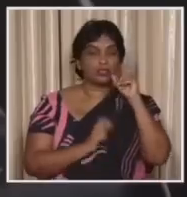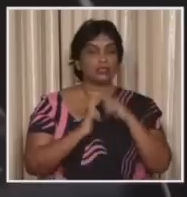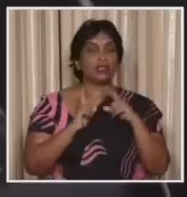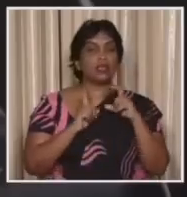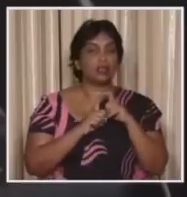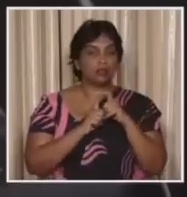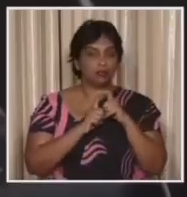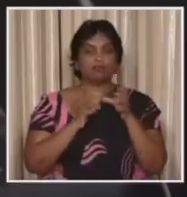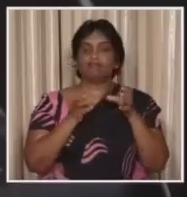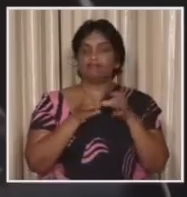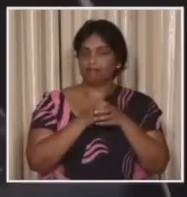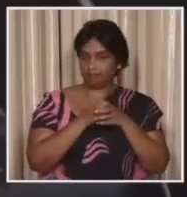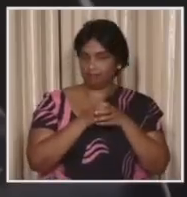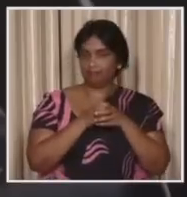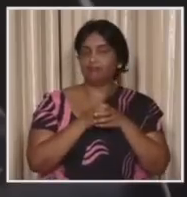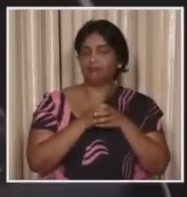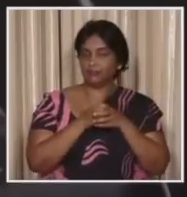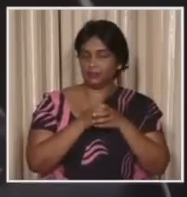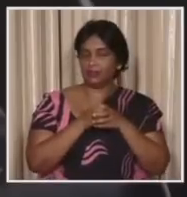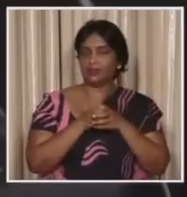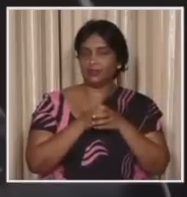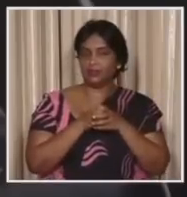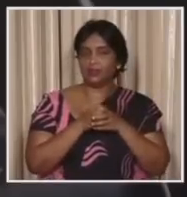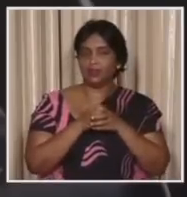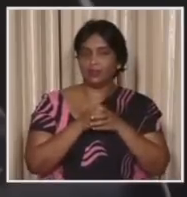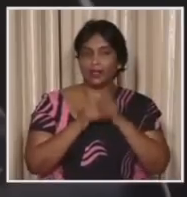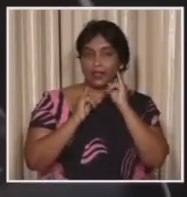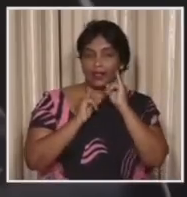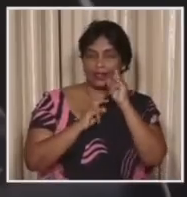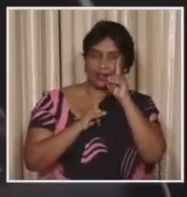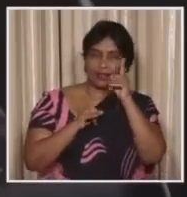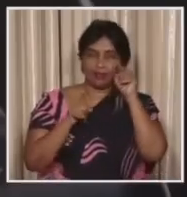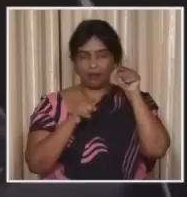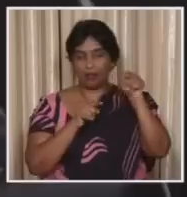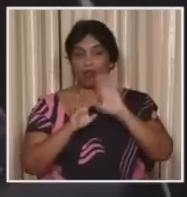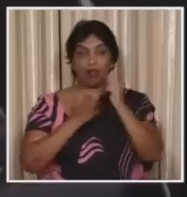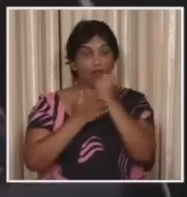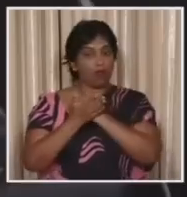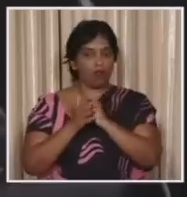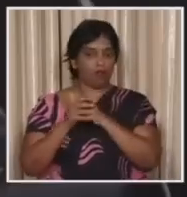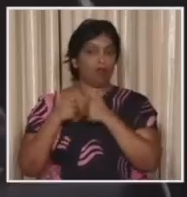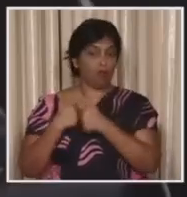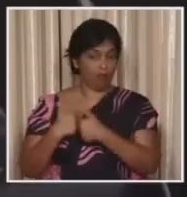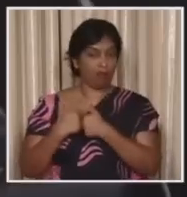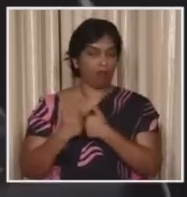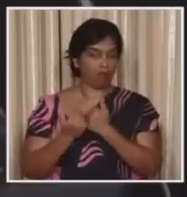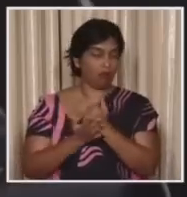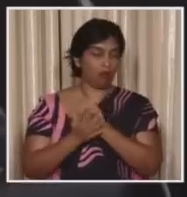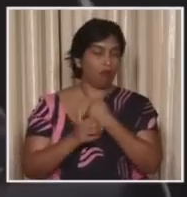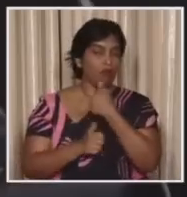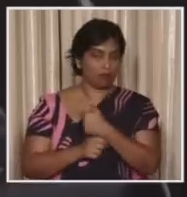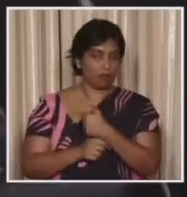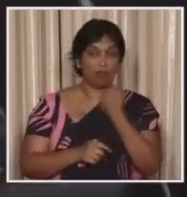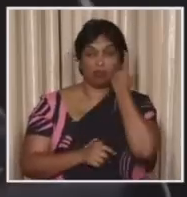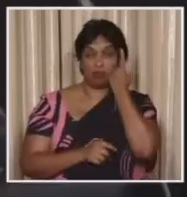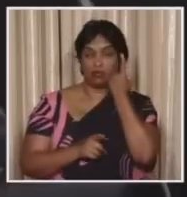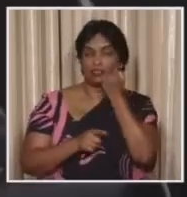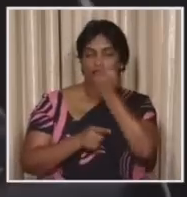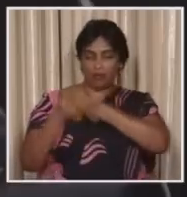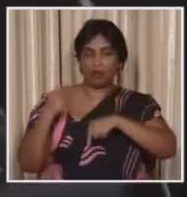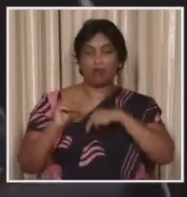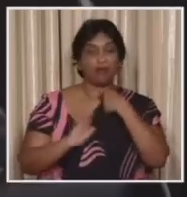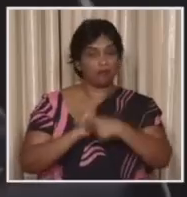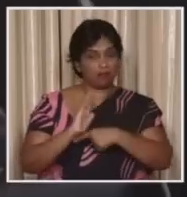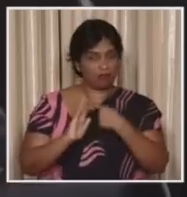මේක කණ්ඩායමක් මෙතන අපි ඇඟිල්ල දික් කරාට අනිත් අයට අපි ඇඟිල්ල දික් කරන්නේ නැහැ සමස්තයක් හැටියට. හොඳ දක්ෂ කණ්ඩායමක් ඉන්න